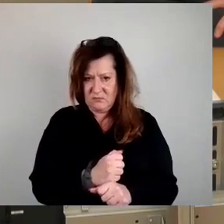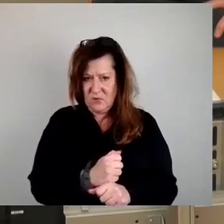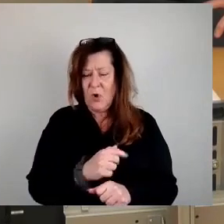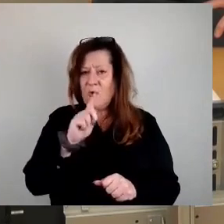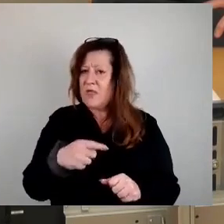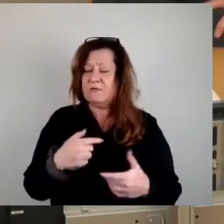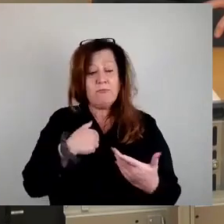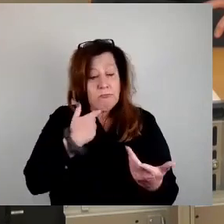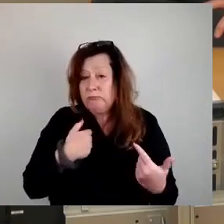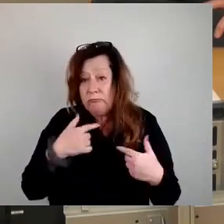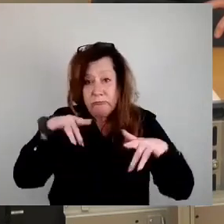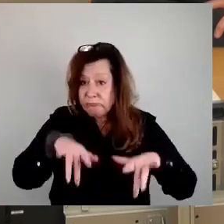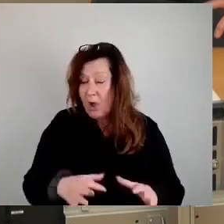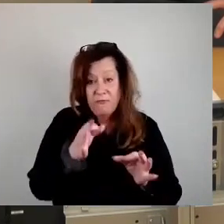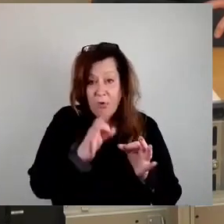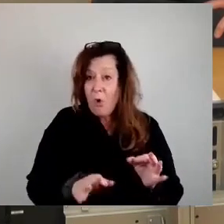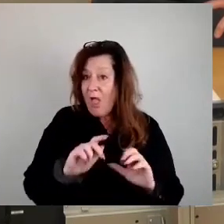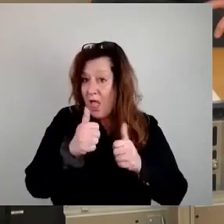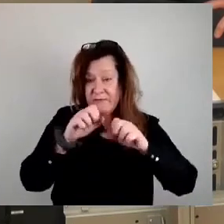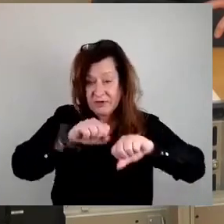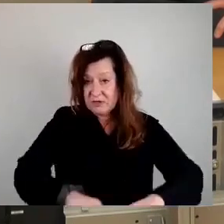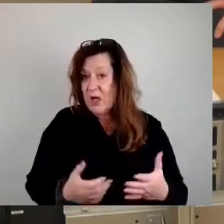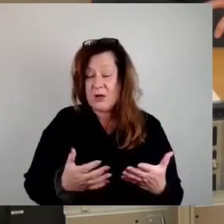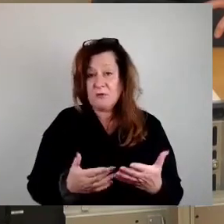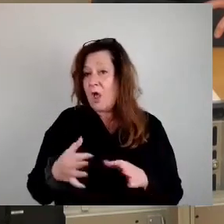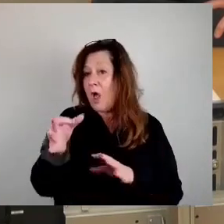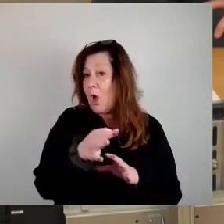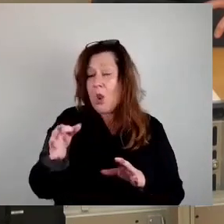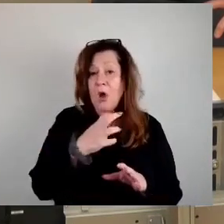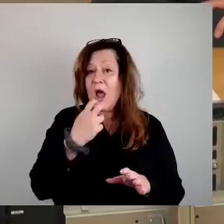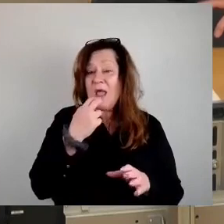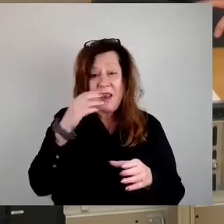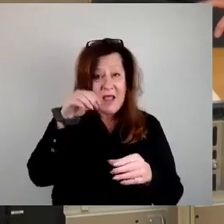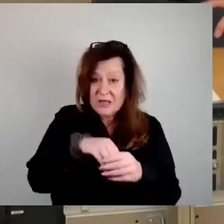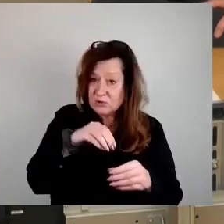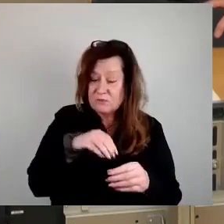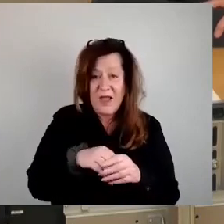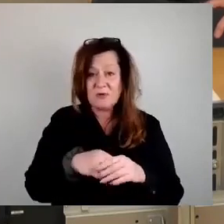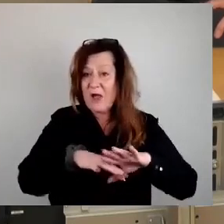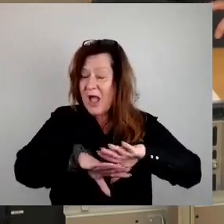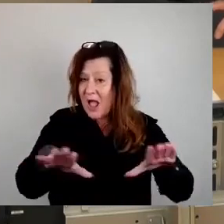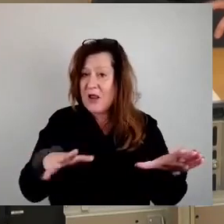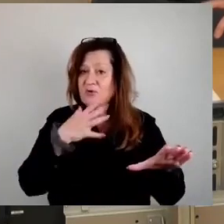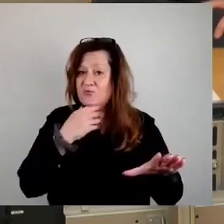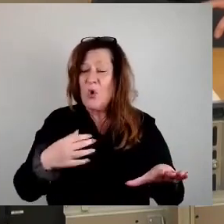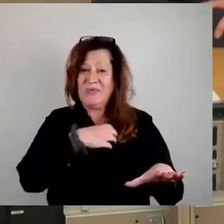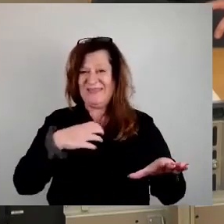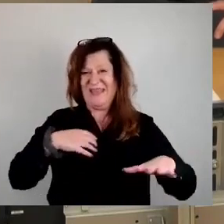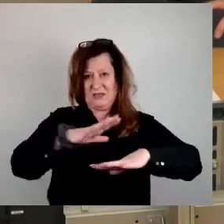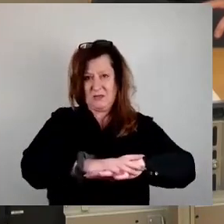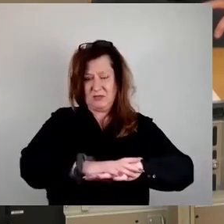helfen euch, Solar aufs Dach zu werfen, wir machen lokale Energiespeicherung, wir verschalten das alles in einem schönen Dresdennetz und können so